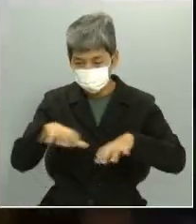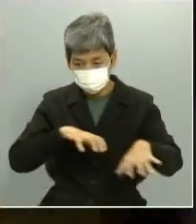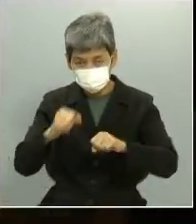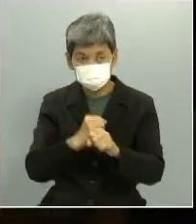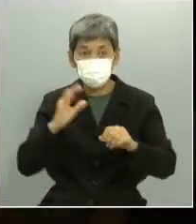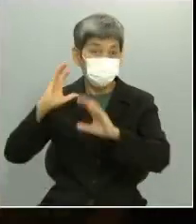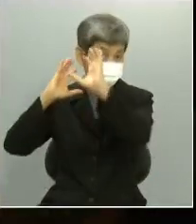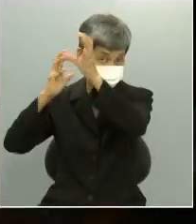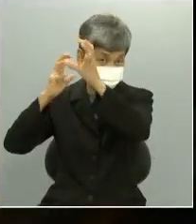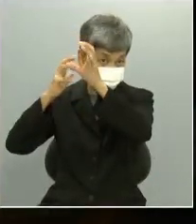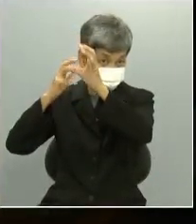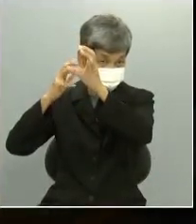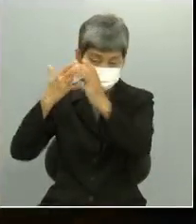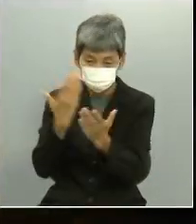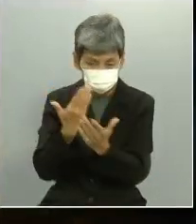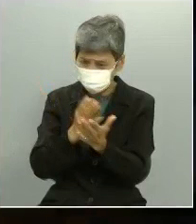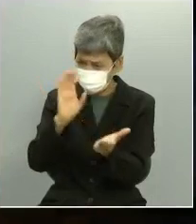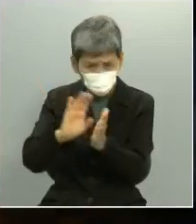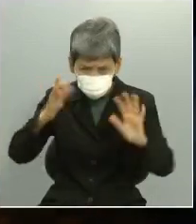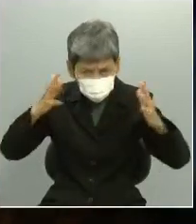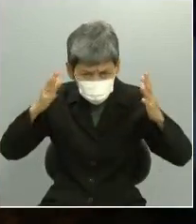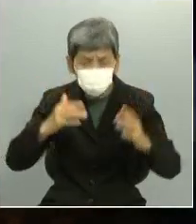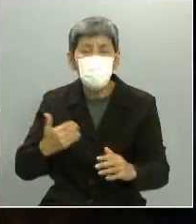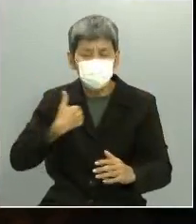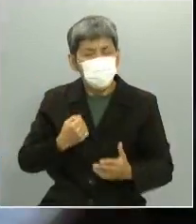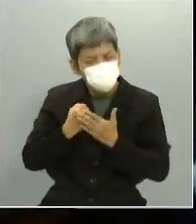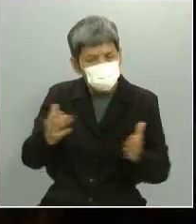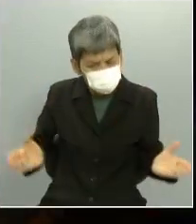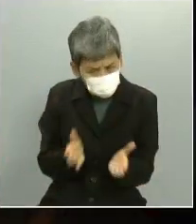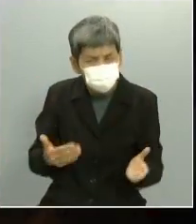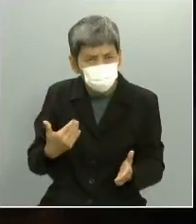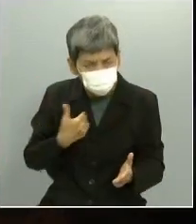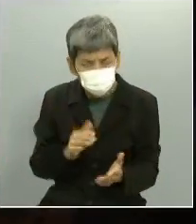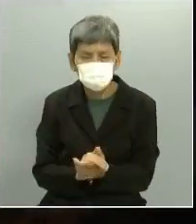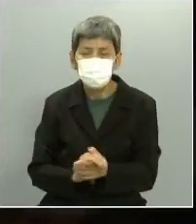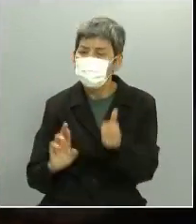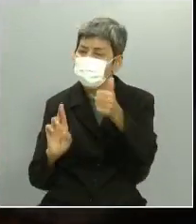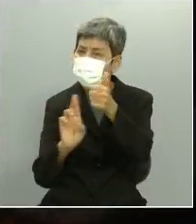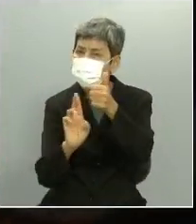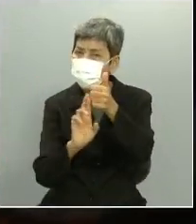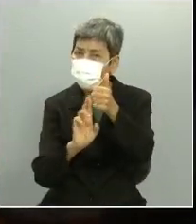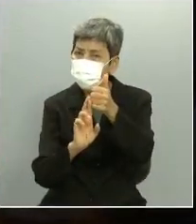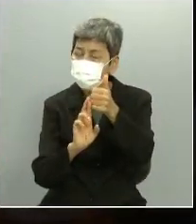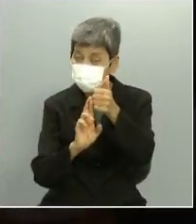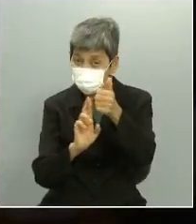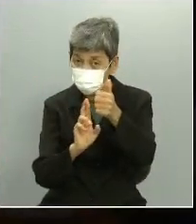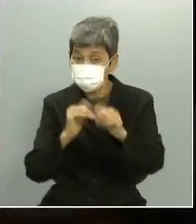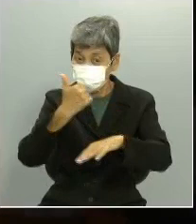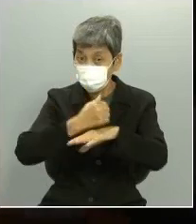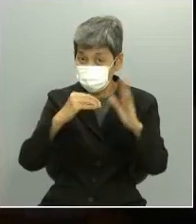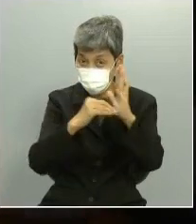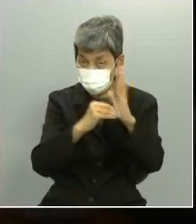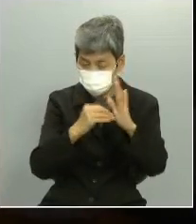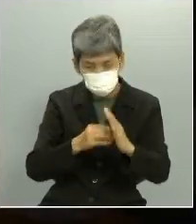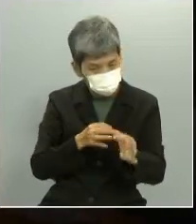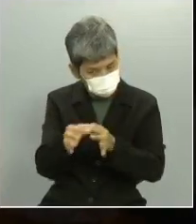งกรุงเทพนะไม่ได้ใช้งบประมาณมีผู้สนับสนุนสั่งรองผู้ว่าสานนท์หวังสร้างบุญไป